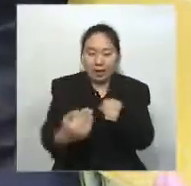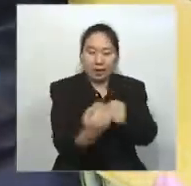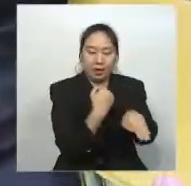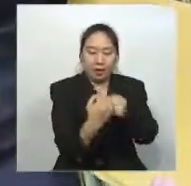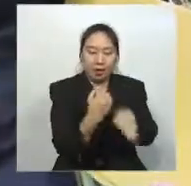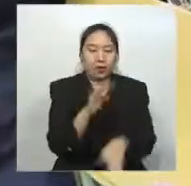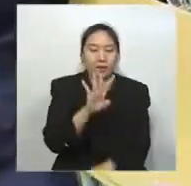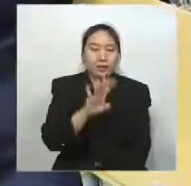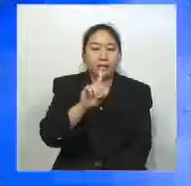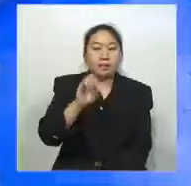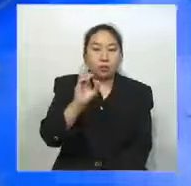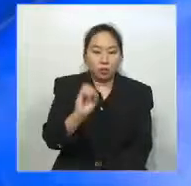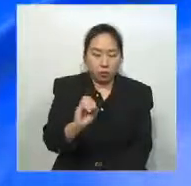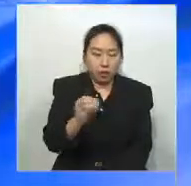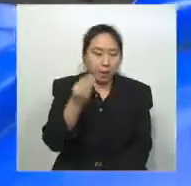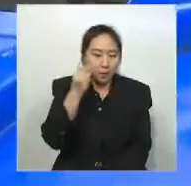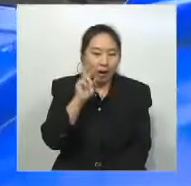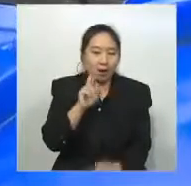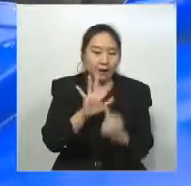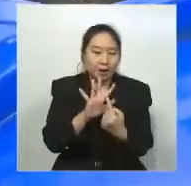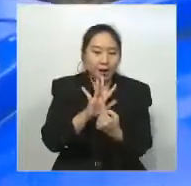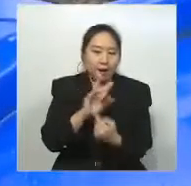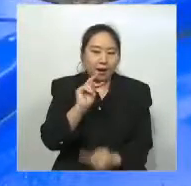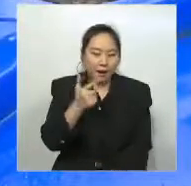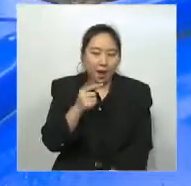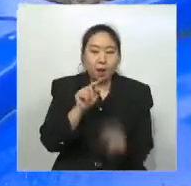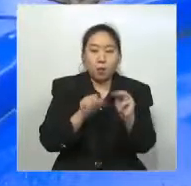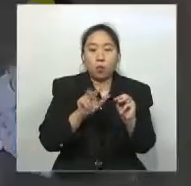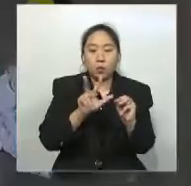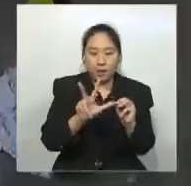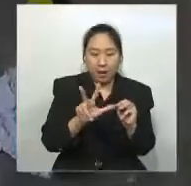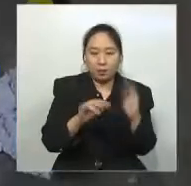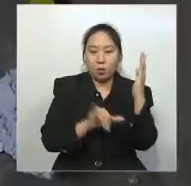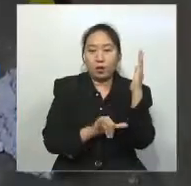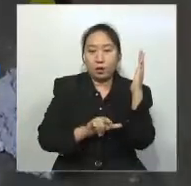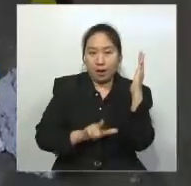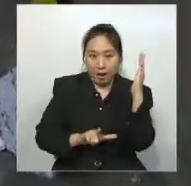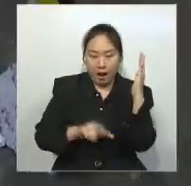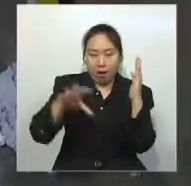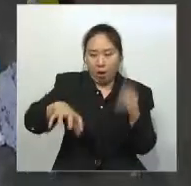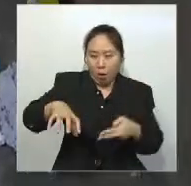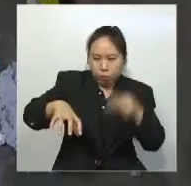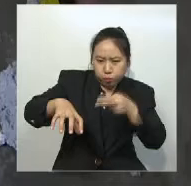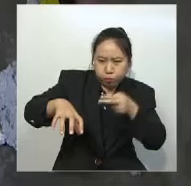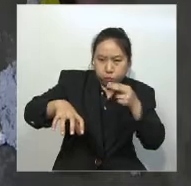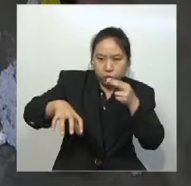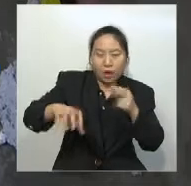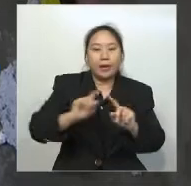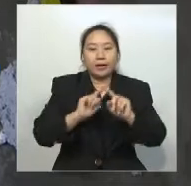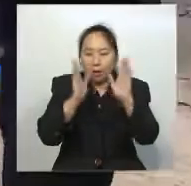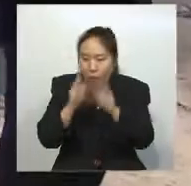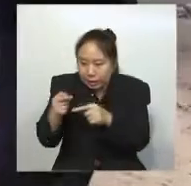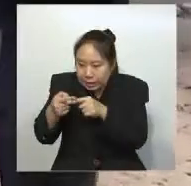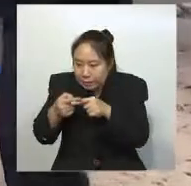ถนนสาย410บ้านบลาแงหมู่ที่3ตำบลกรงปีนังจังหวัดยะลาเหตุการณ์ครั้งนี้อย่างที่บอกไปว่าไม่มีใ